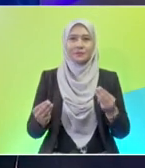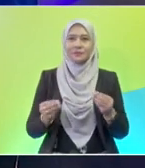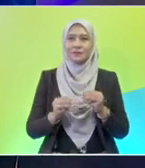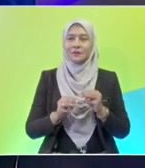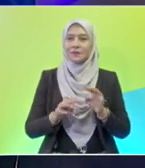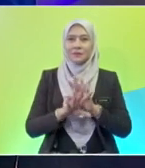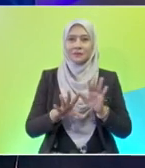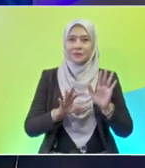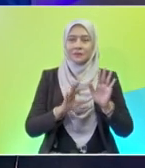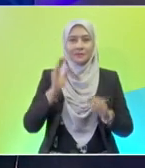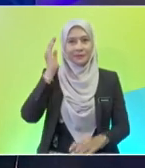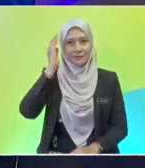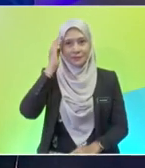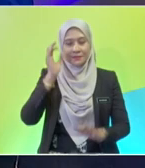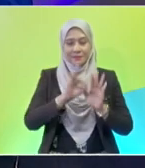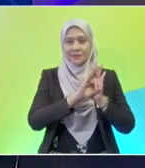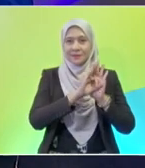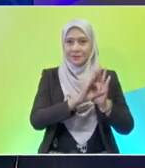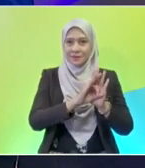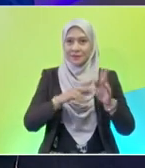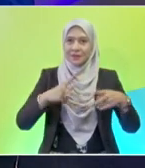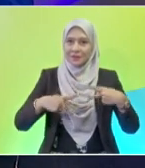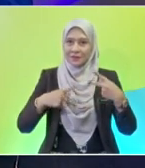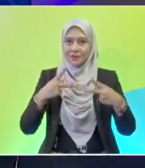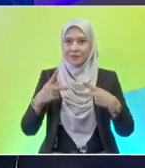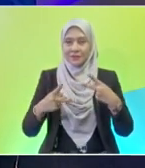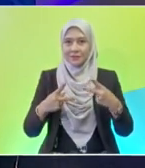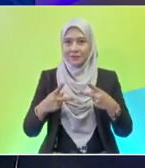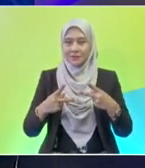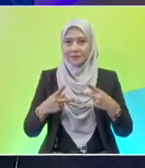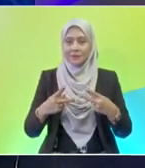kita hanya berbagi sampai sebulan